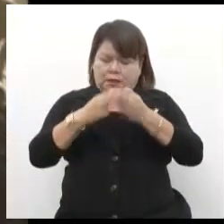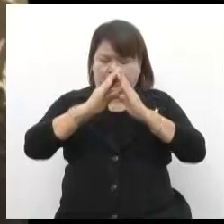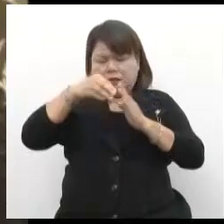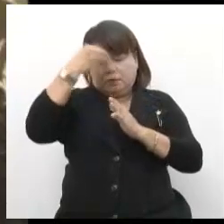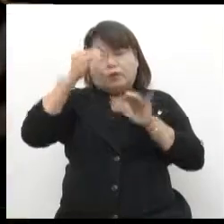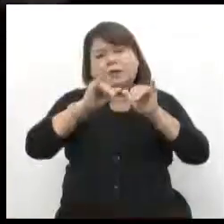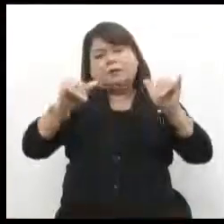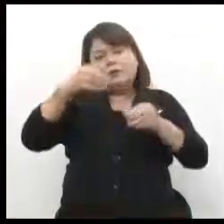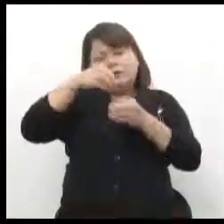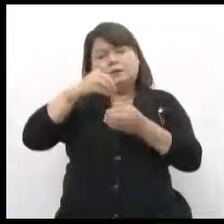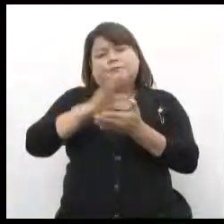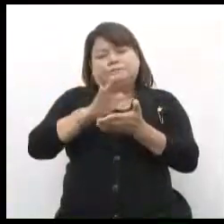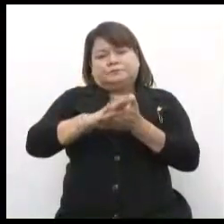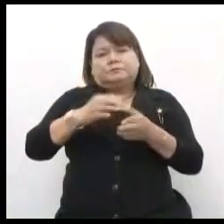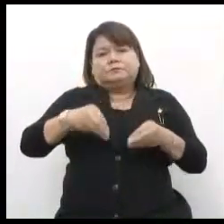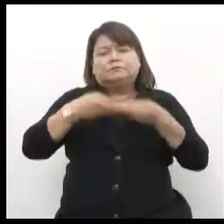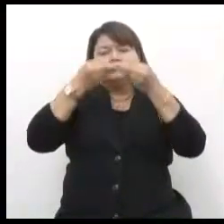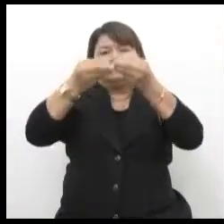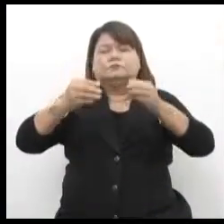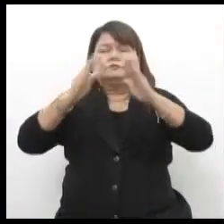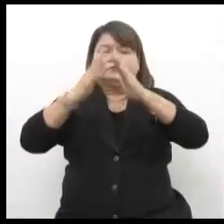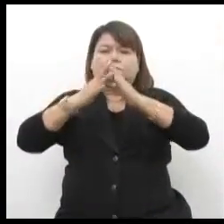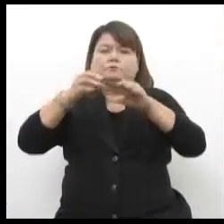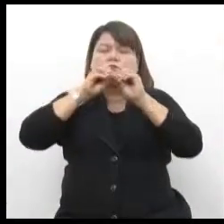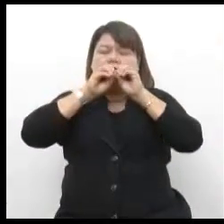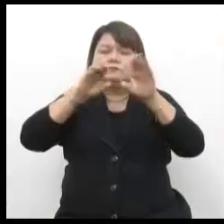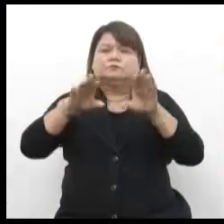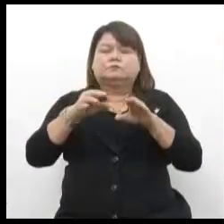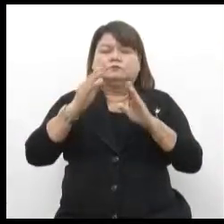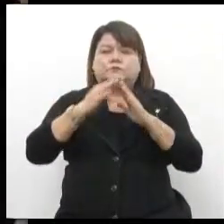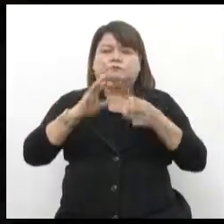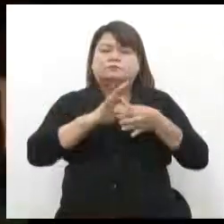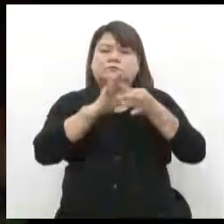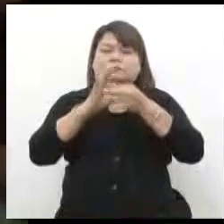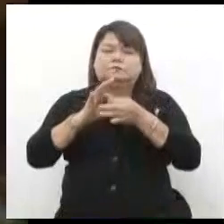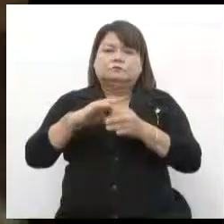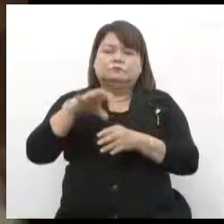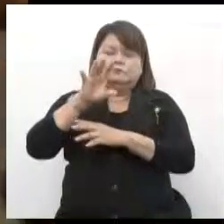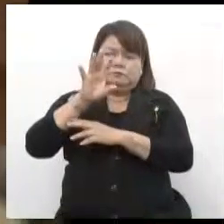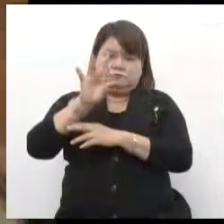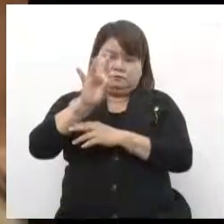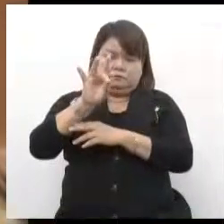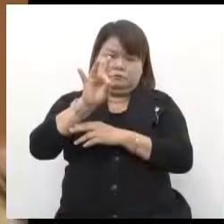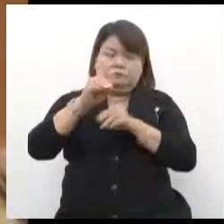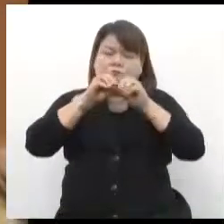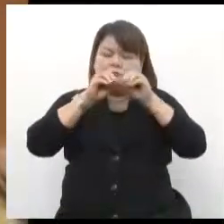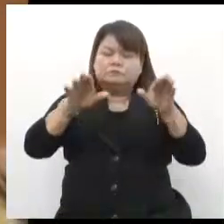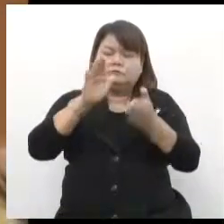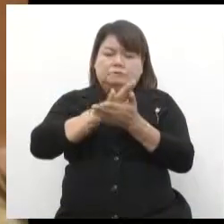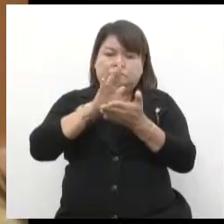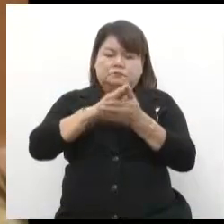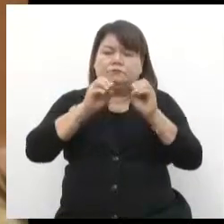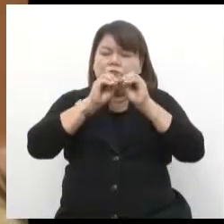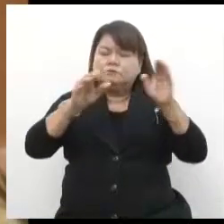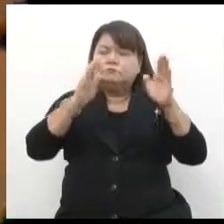งเรียนสู่ชุมชนและเครือข่าย 8. เปิดแหล่งเรียนรู้ขยายผลในโรงเรียนสู่ชุมช